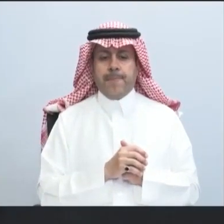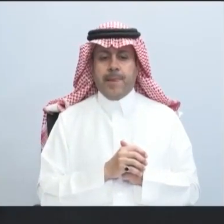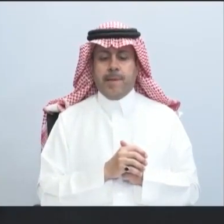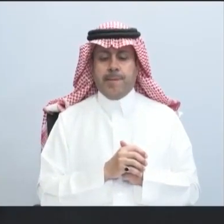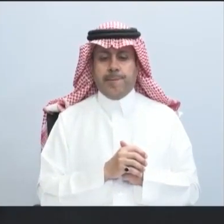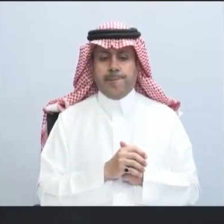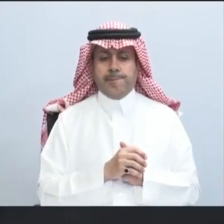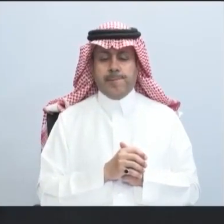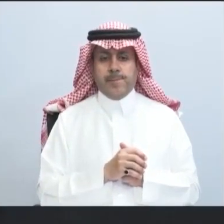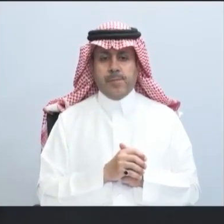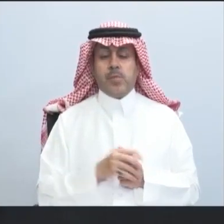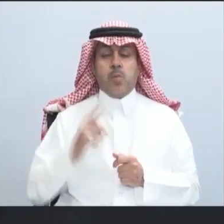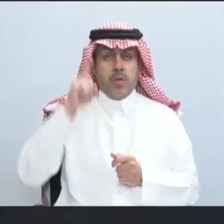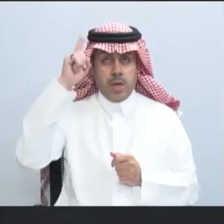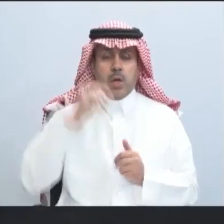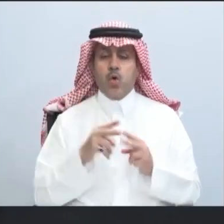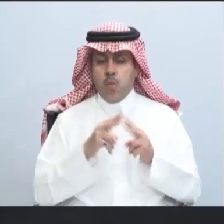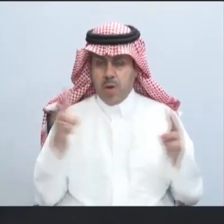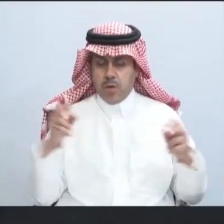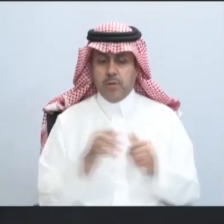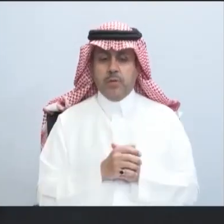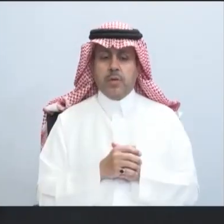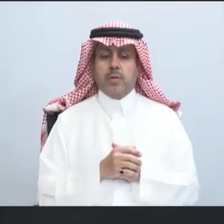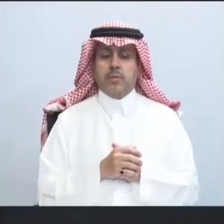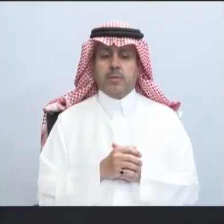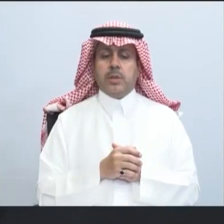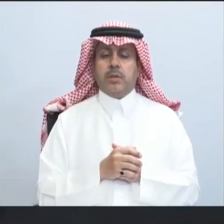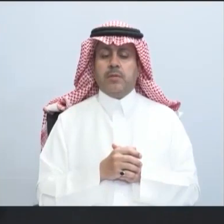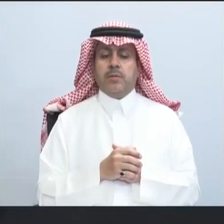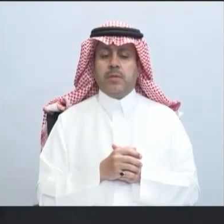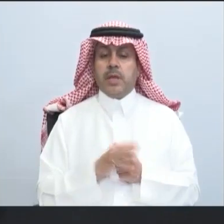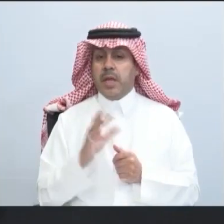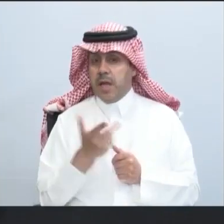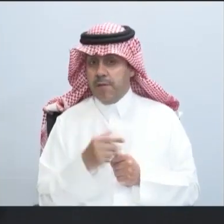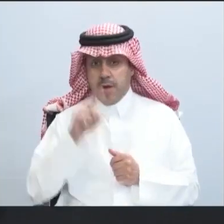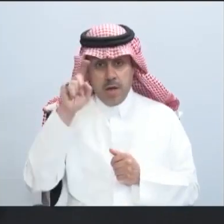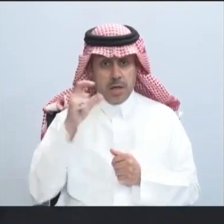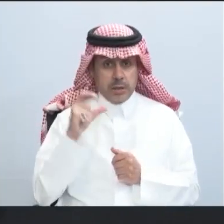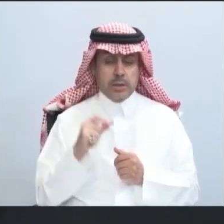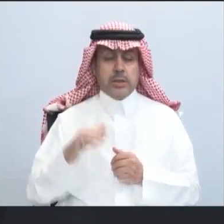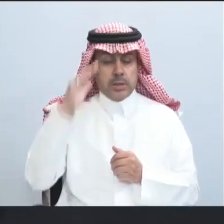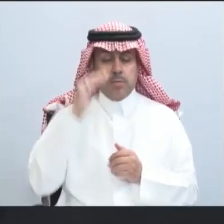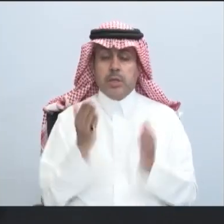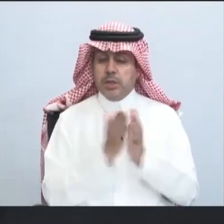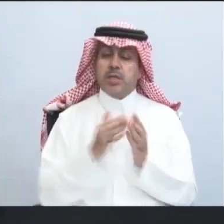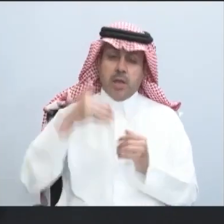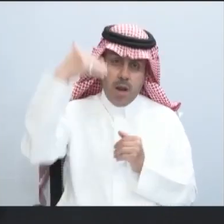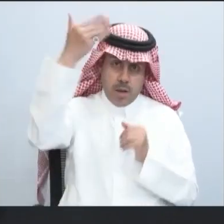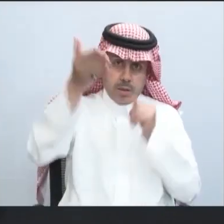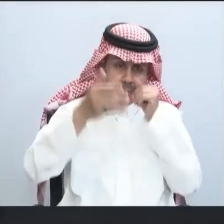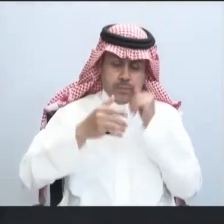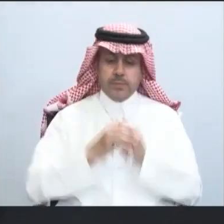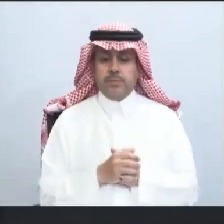السلام وباذن الله تعالى نبينه باذن الله هذه المساله كيفيه رد السلام باحسن منها في درس